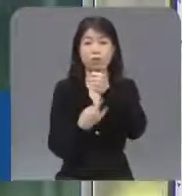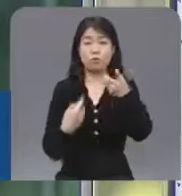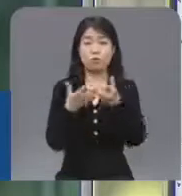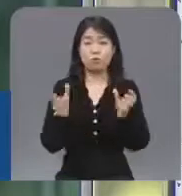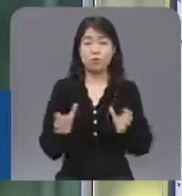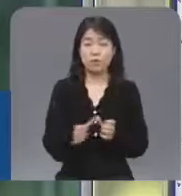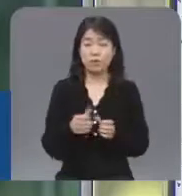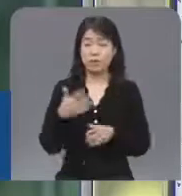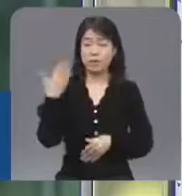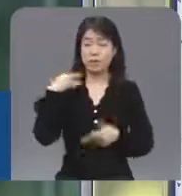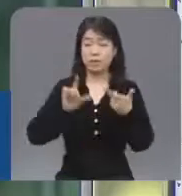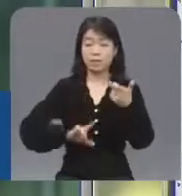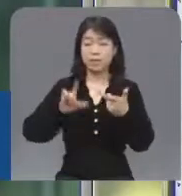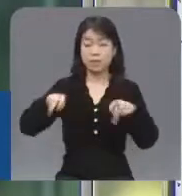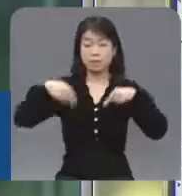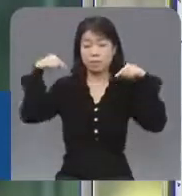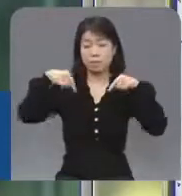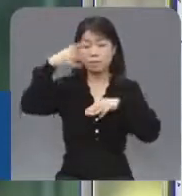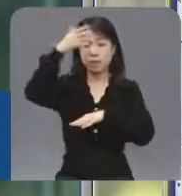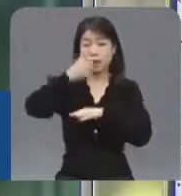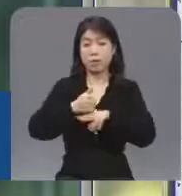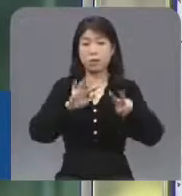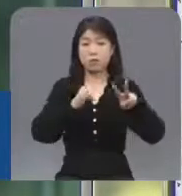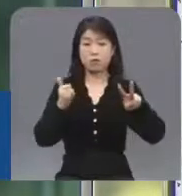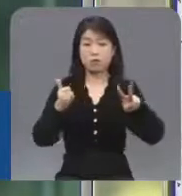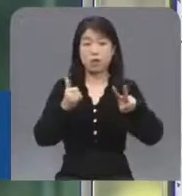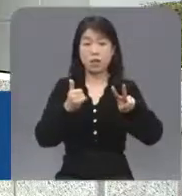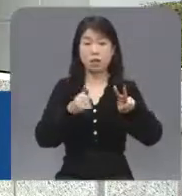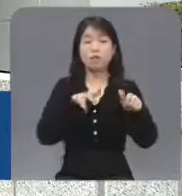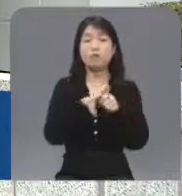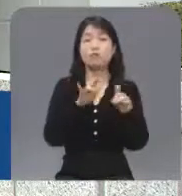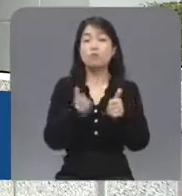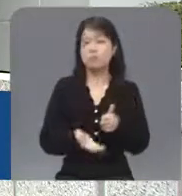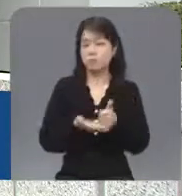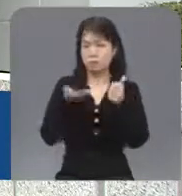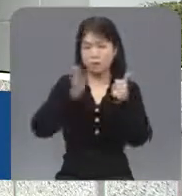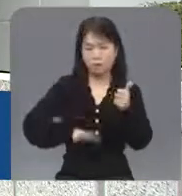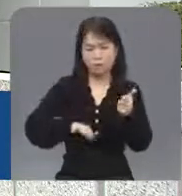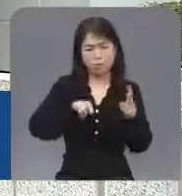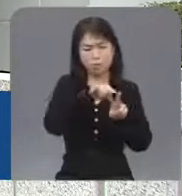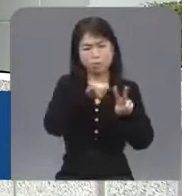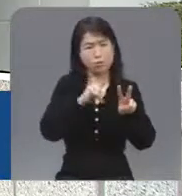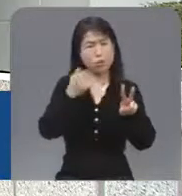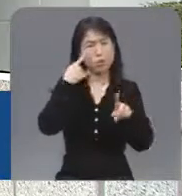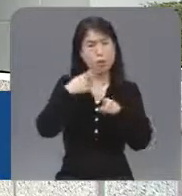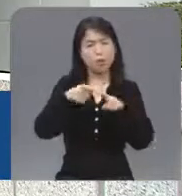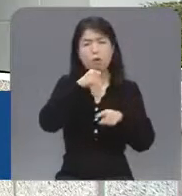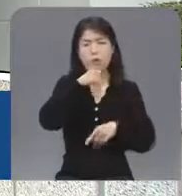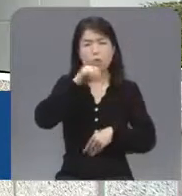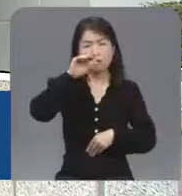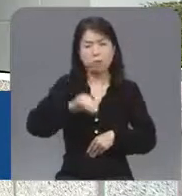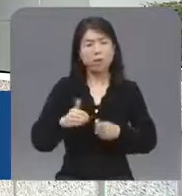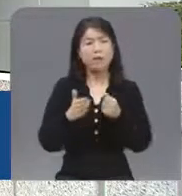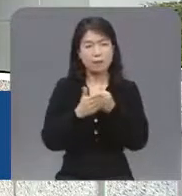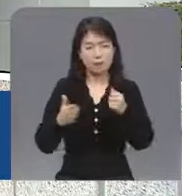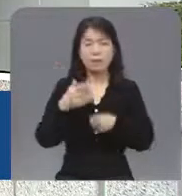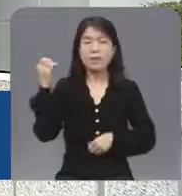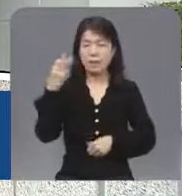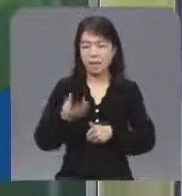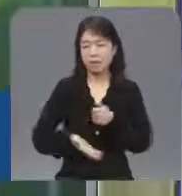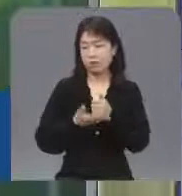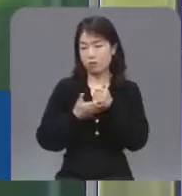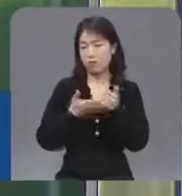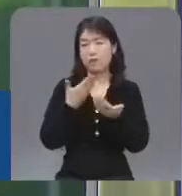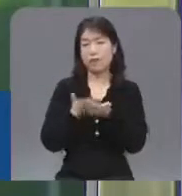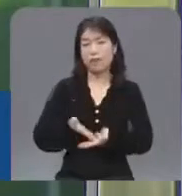지난 17일 면접 등을 통해 2명의 이사장 후보자를 추천했지만 평가 결과가 낮은 점 등을 고려해 제 추천을